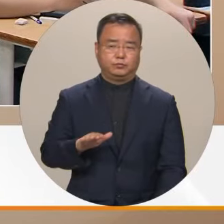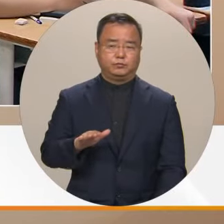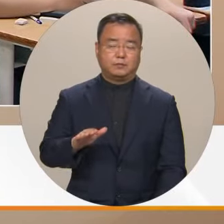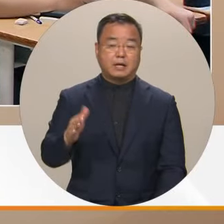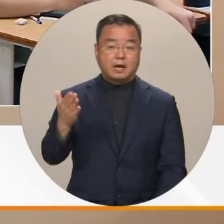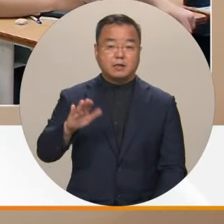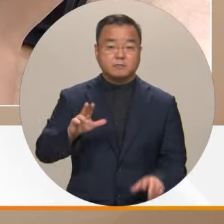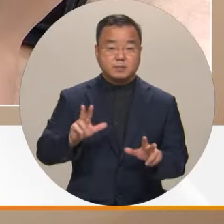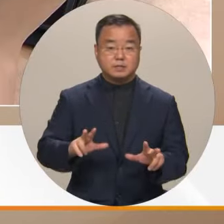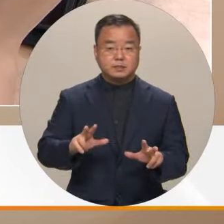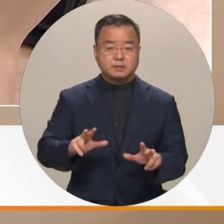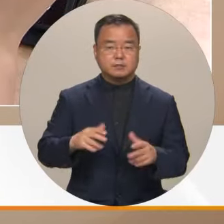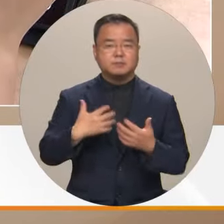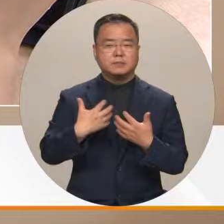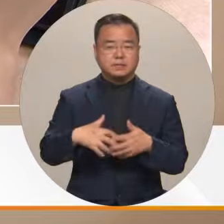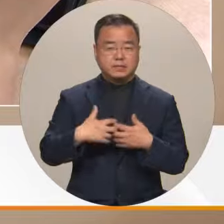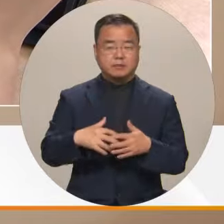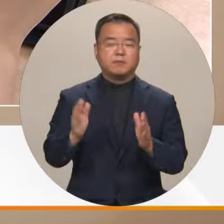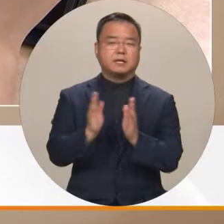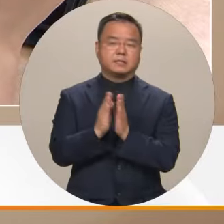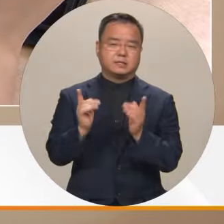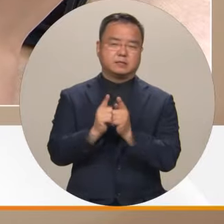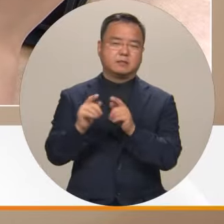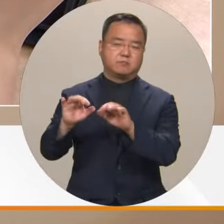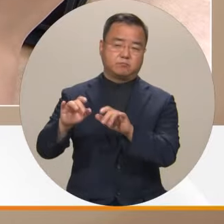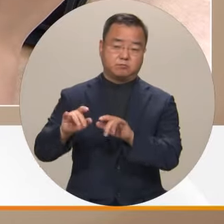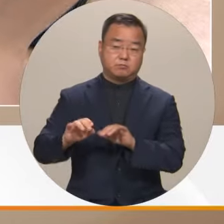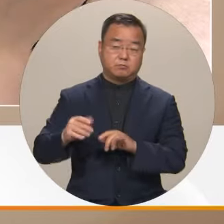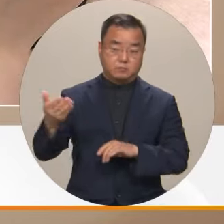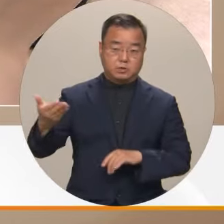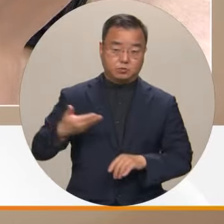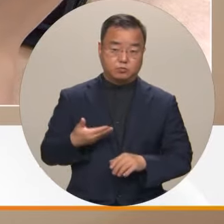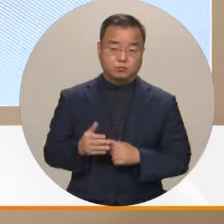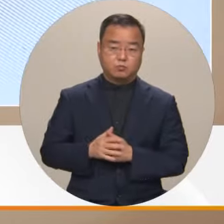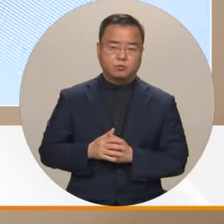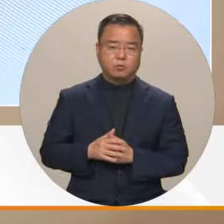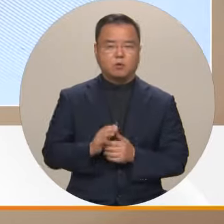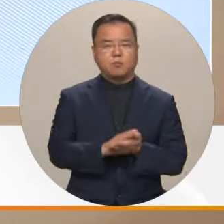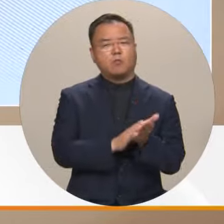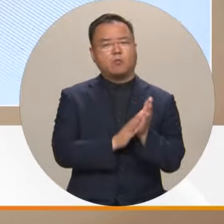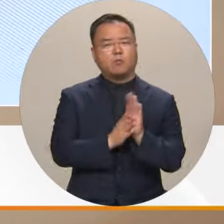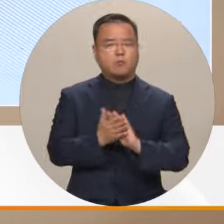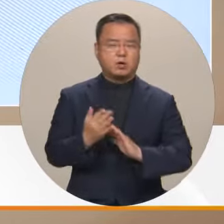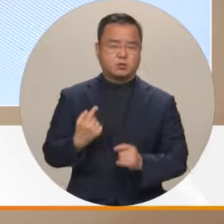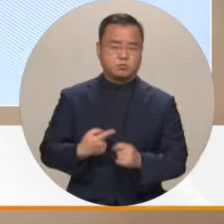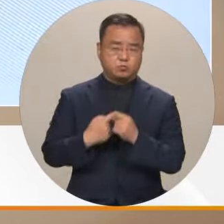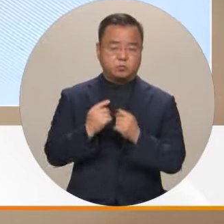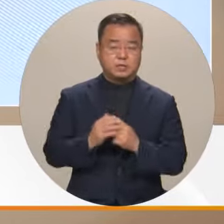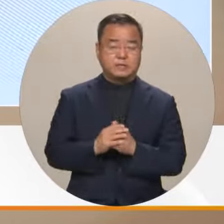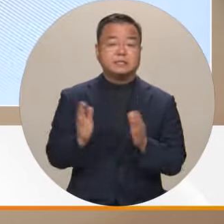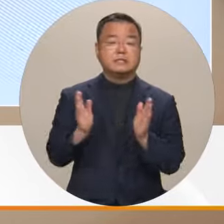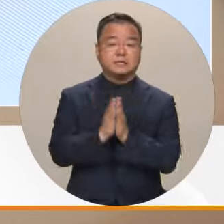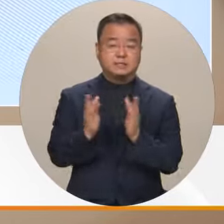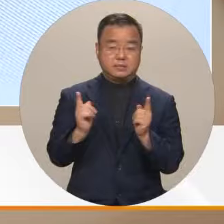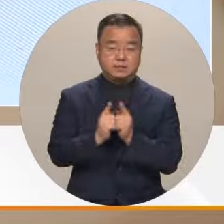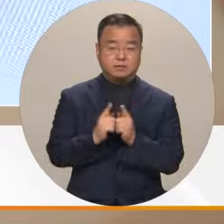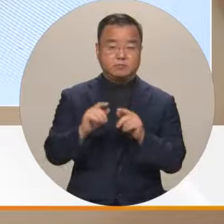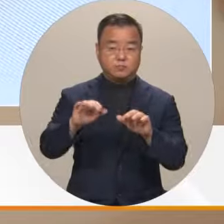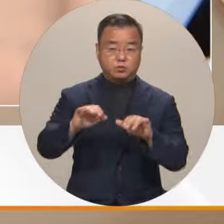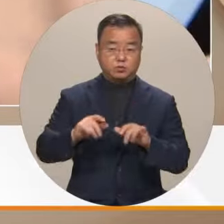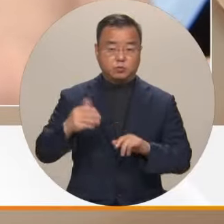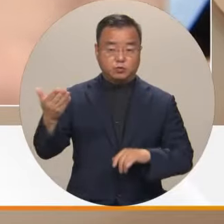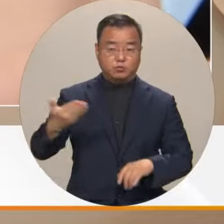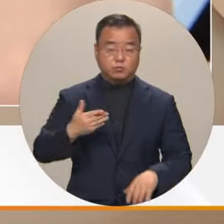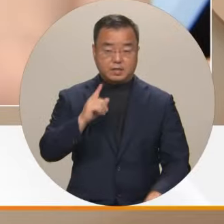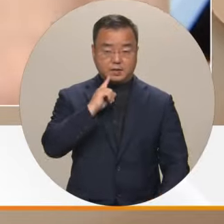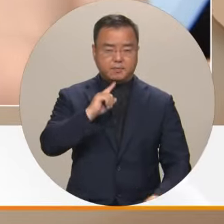기계가 직접 를 써 주는 시대가 됐습니다 그러니까 이게 이제 가장 큰 변화인데 직접 써 주게 되었다는 말은